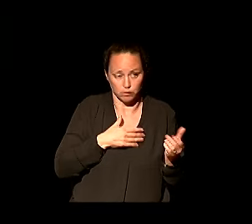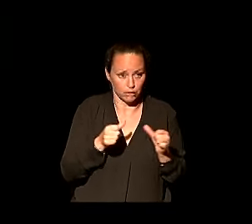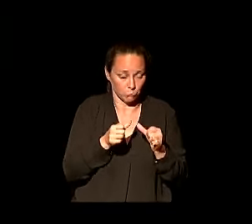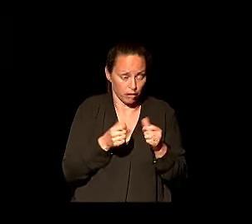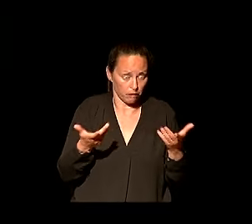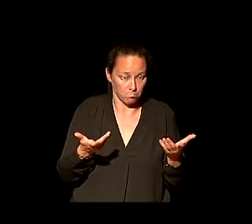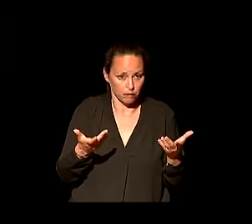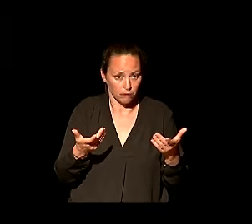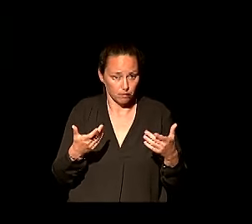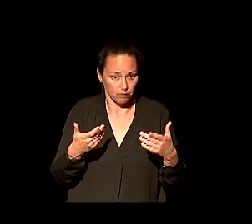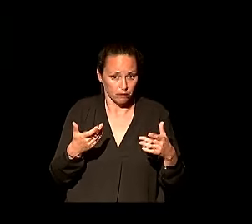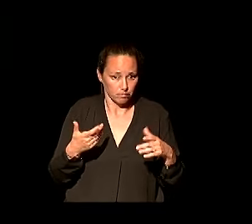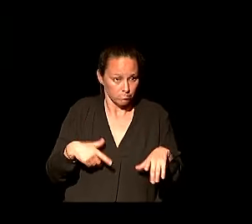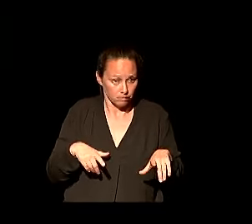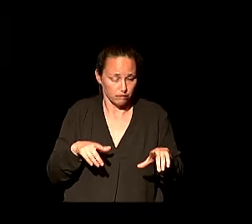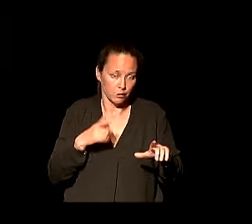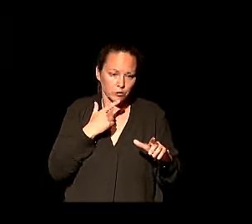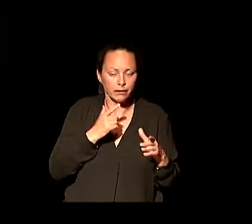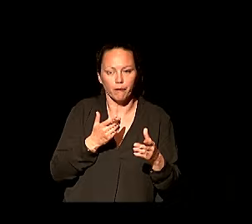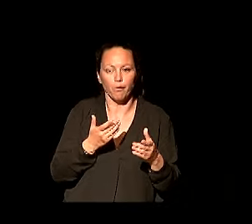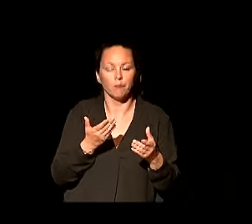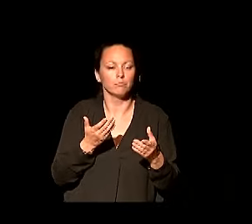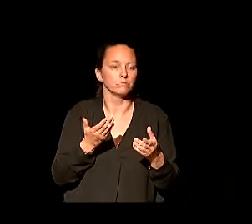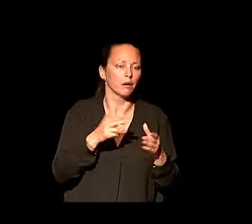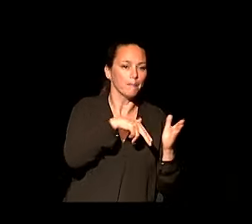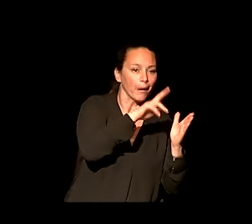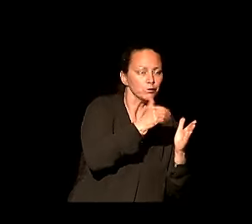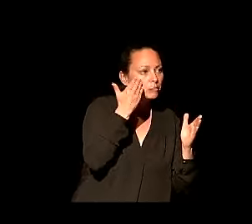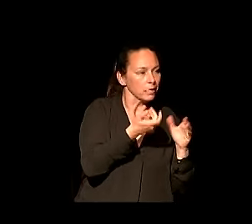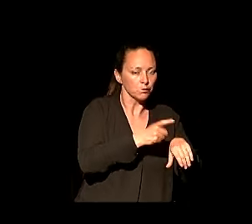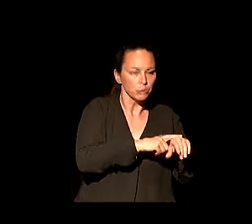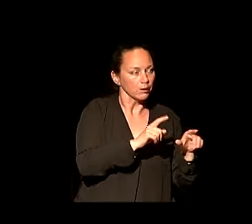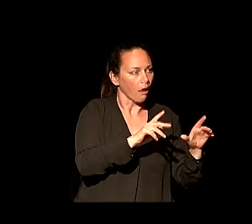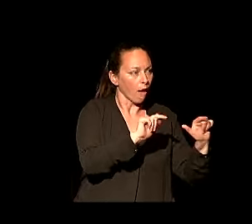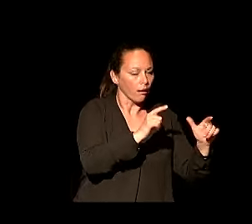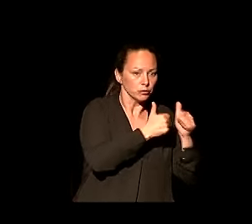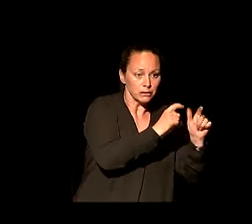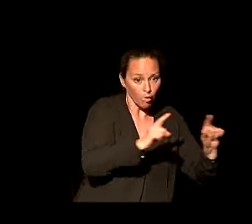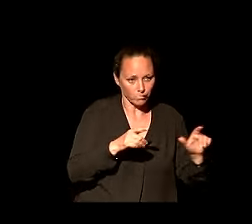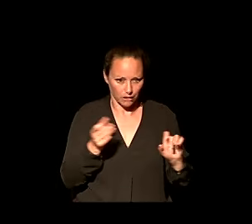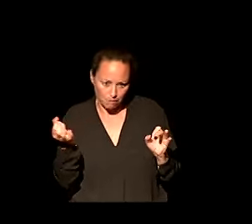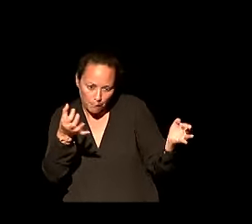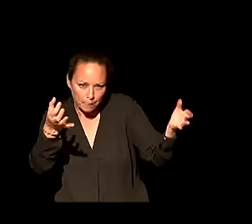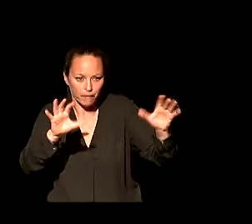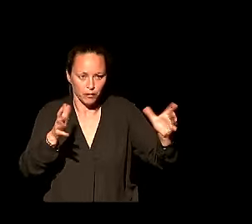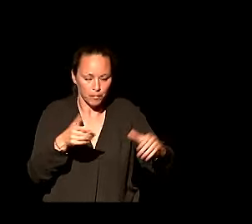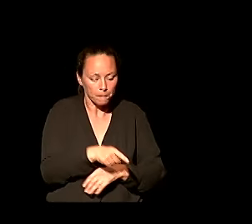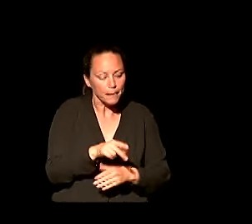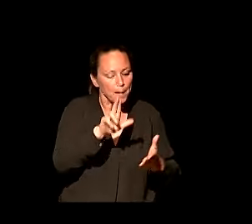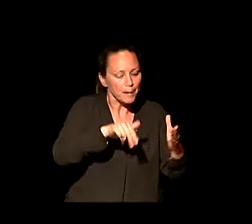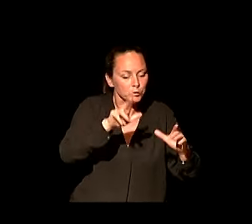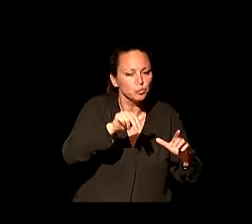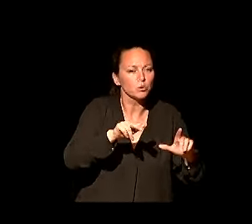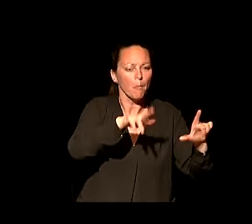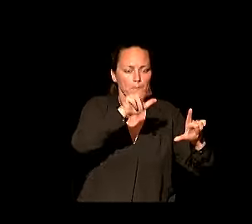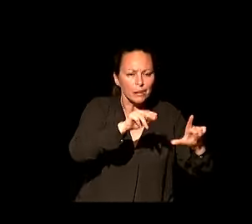la peinture au dossier du film, en quelque sorte. Alors, les peintures sont régulièrement citées